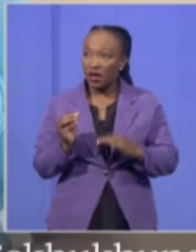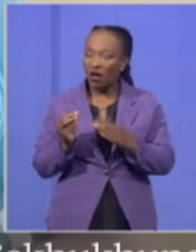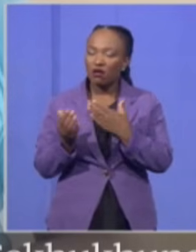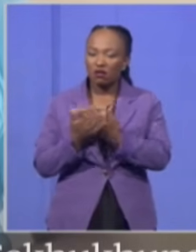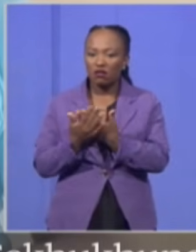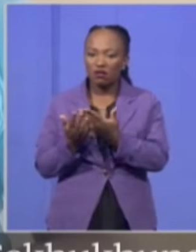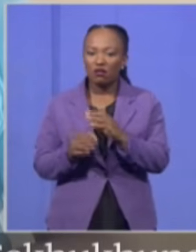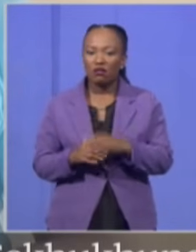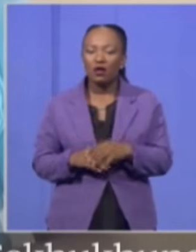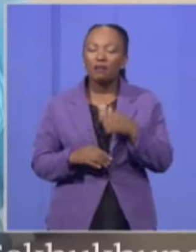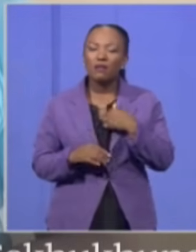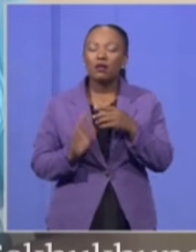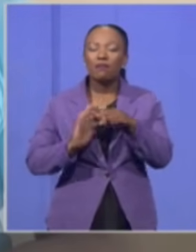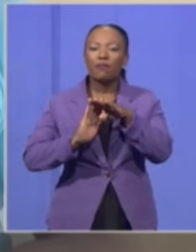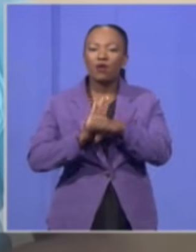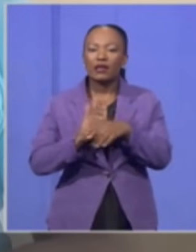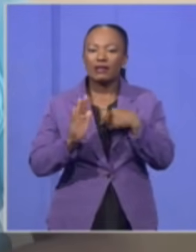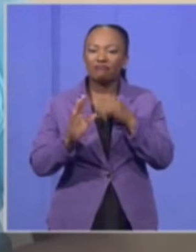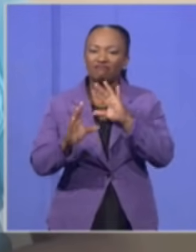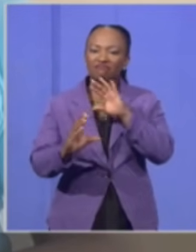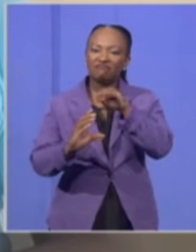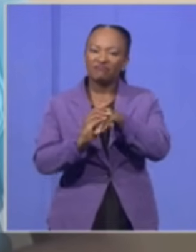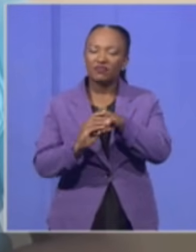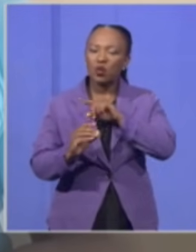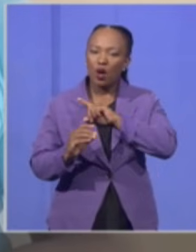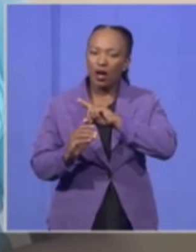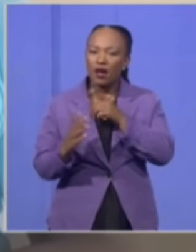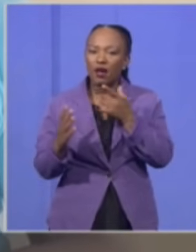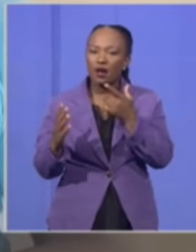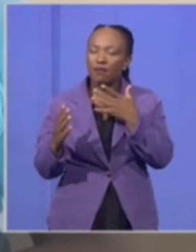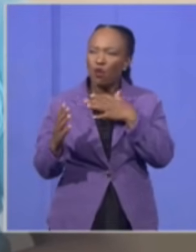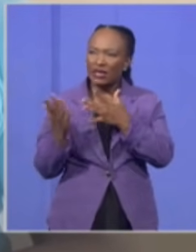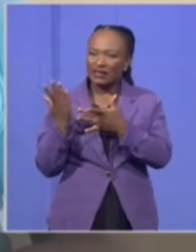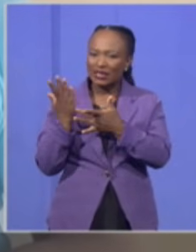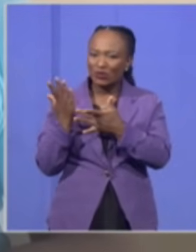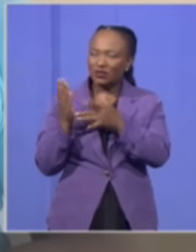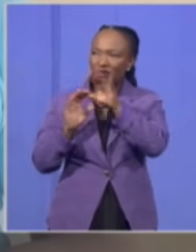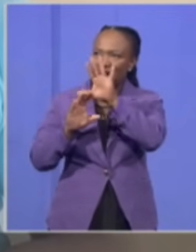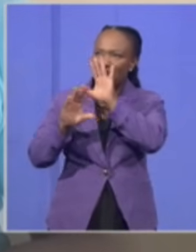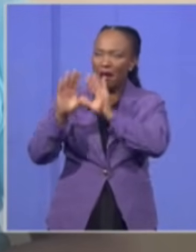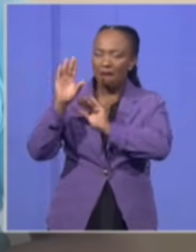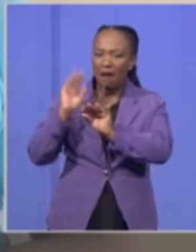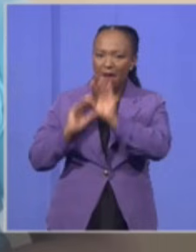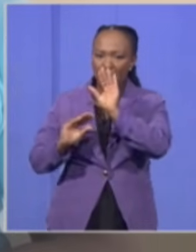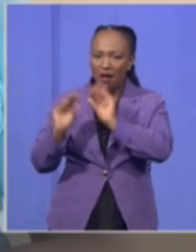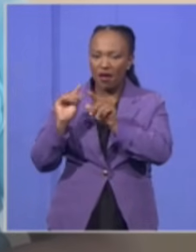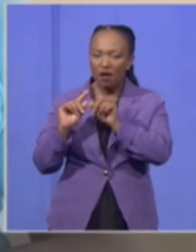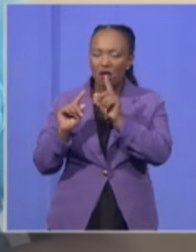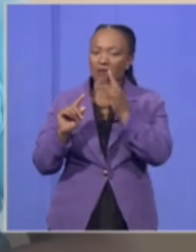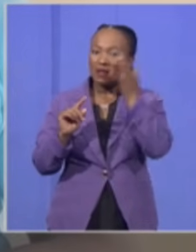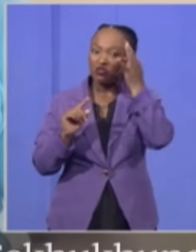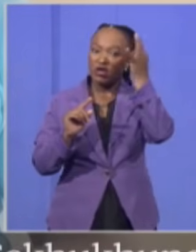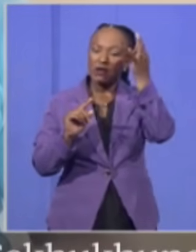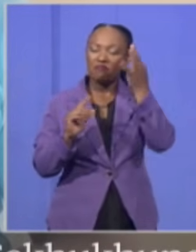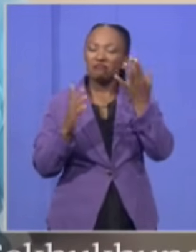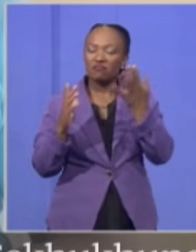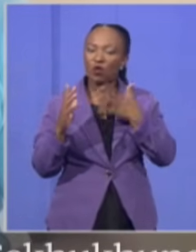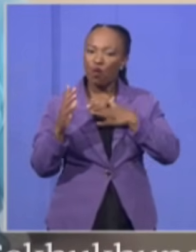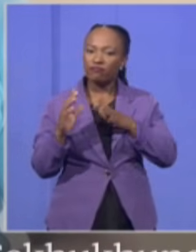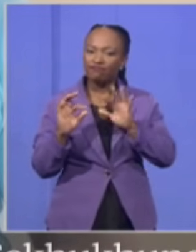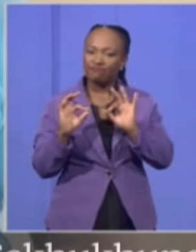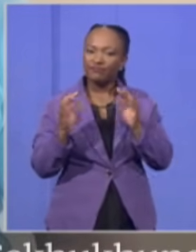ya go tsenela lenaneo le e be le go oketša tsebo ya ka ya go tša technology gobane ditoro tša ka le kgale ke go tliša ditirelo tše